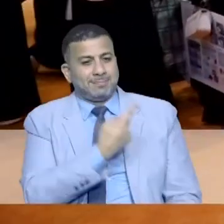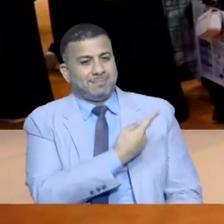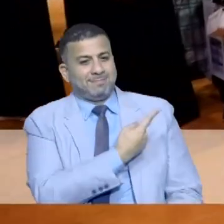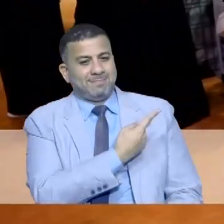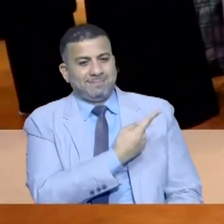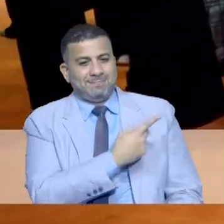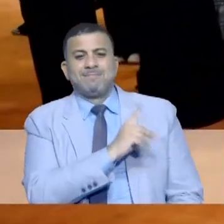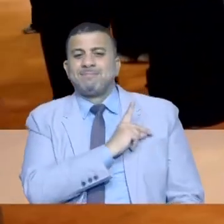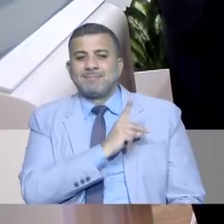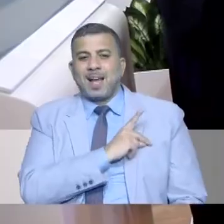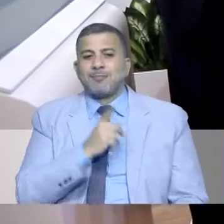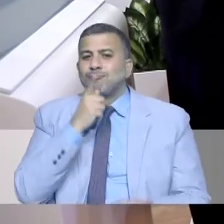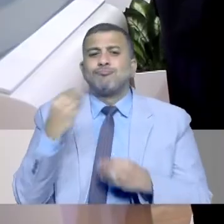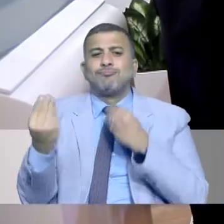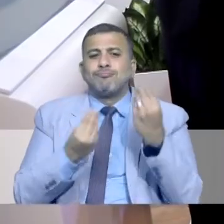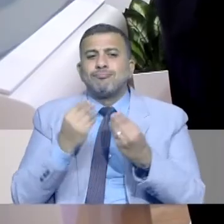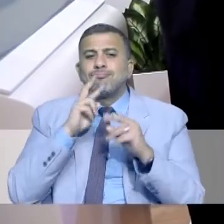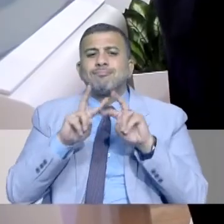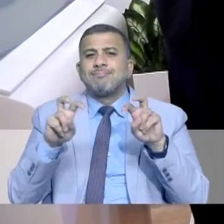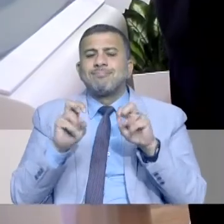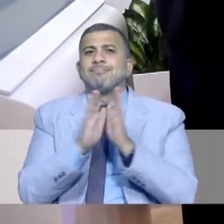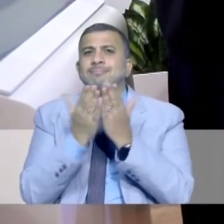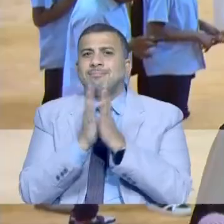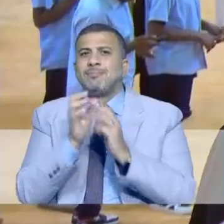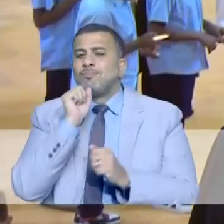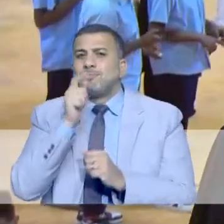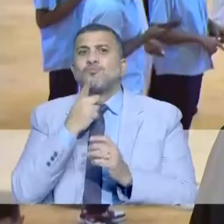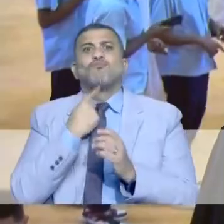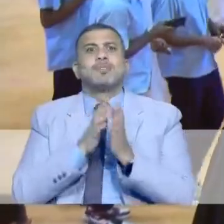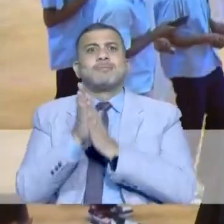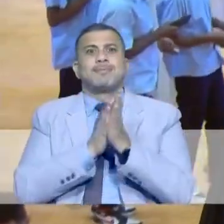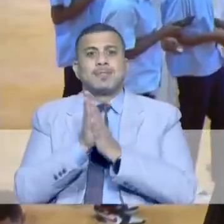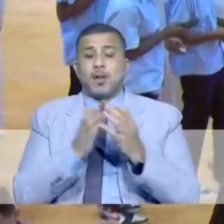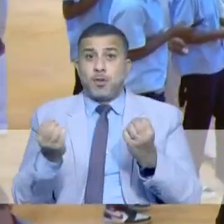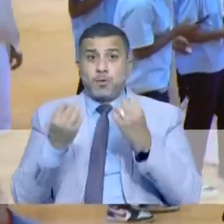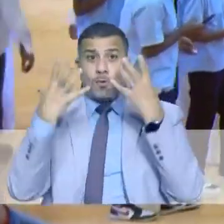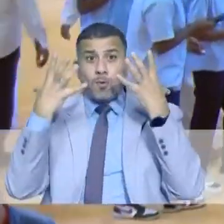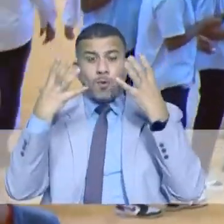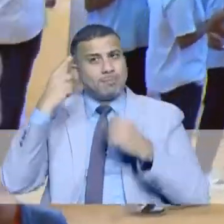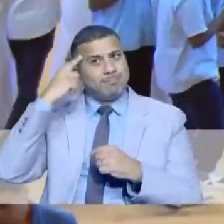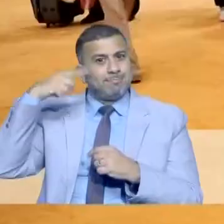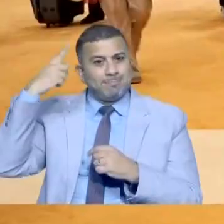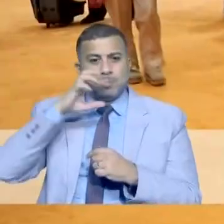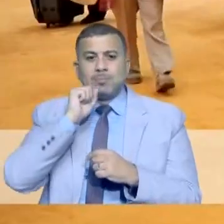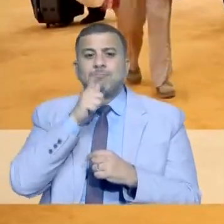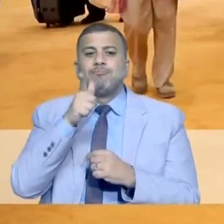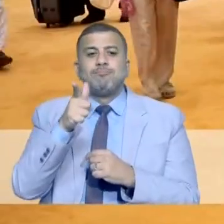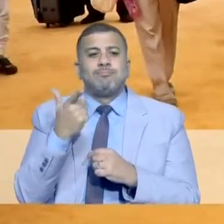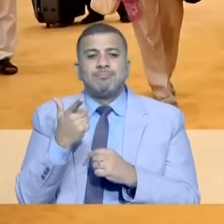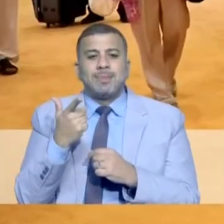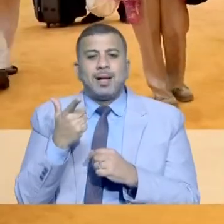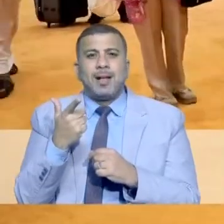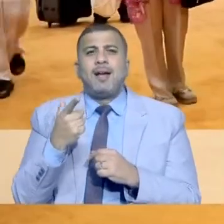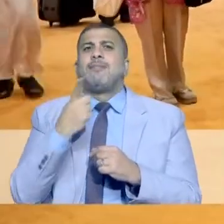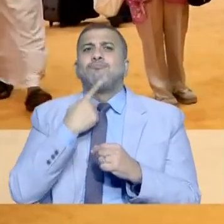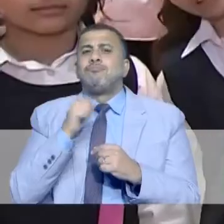المعرض باحثين عن عناوين الكتب التي تلامس شغفهم وتنير عقولهم، ويواجهون بذلك كل